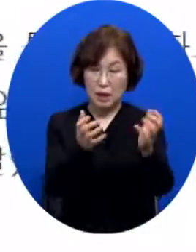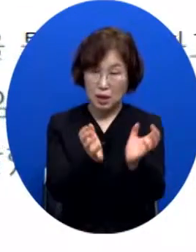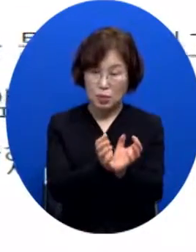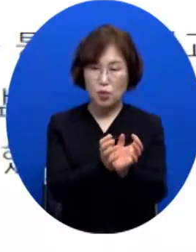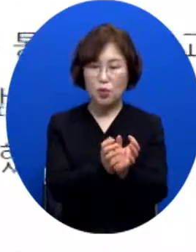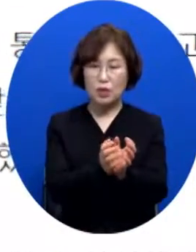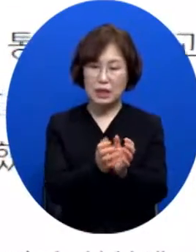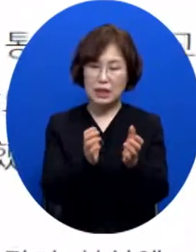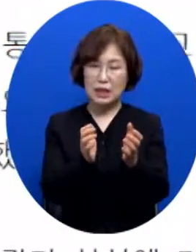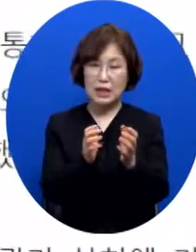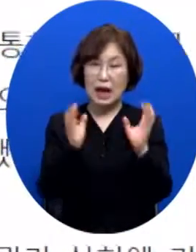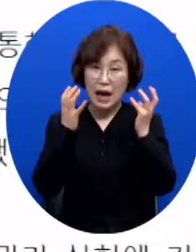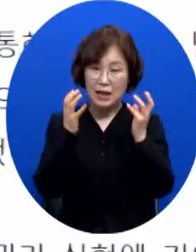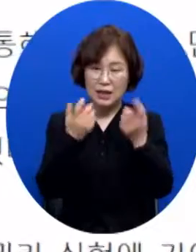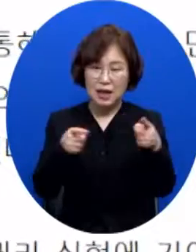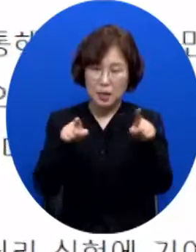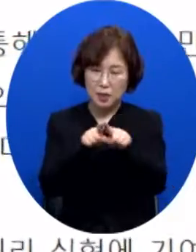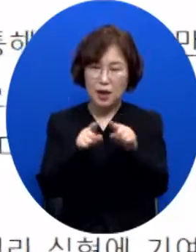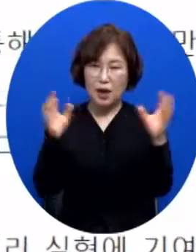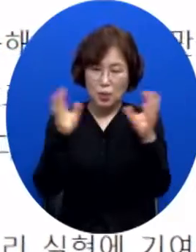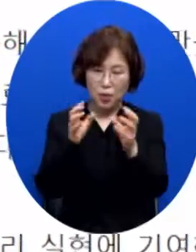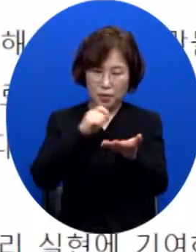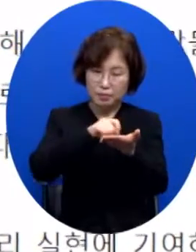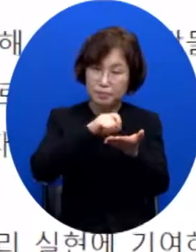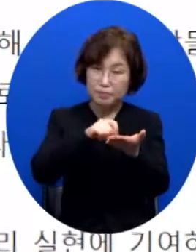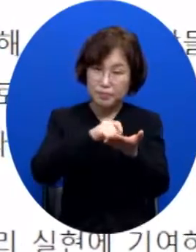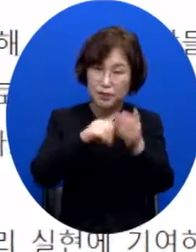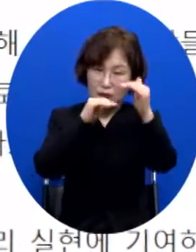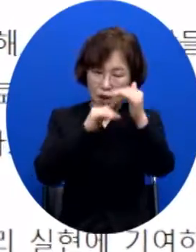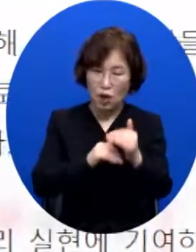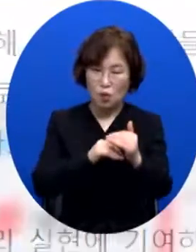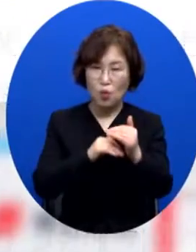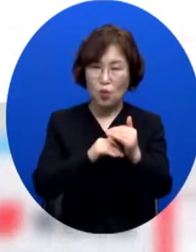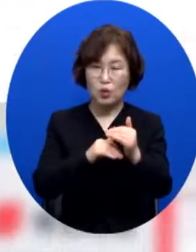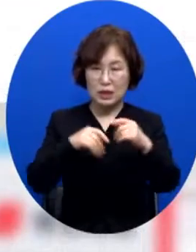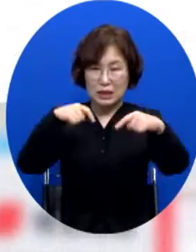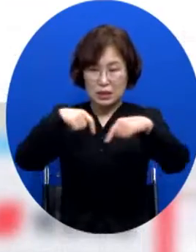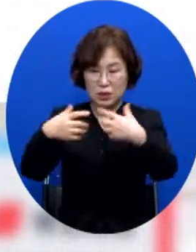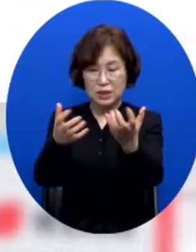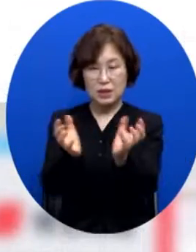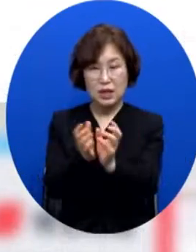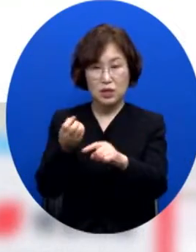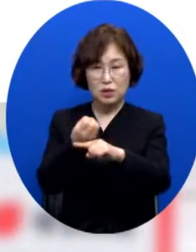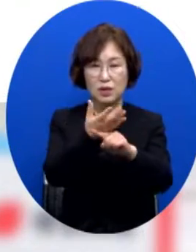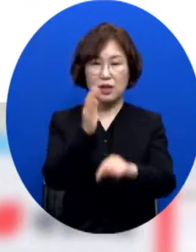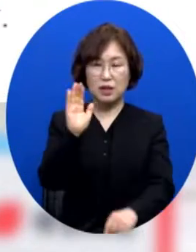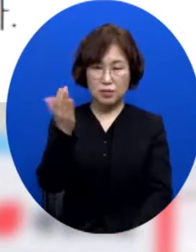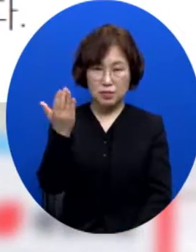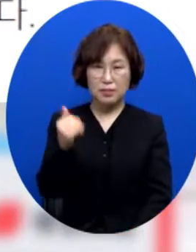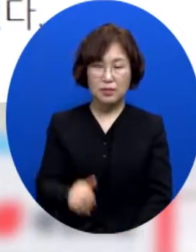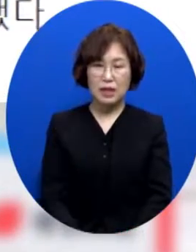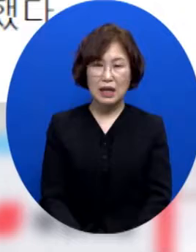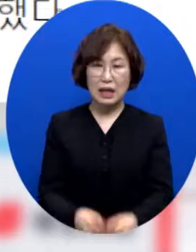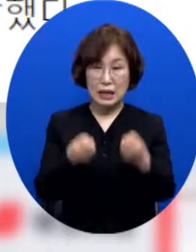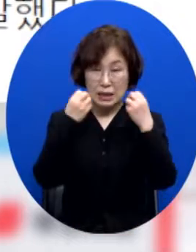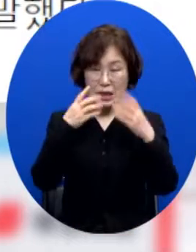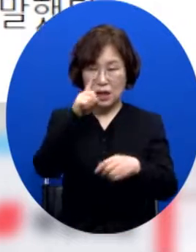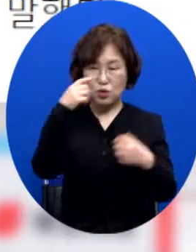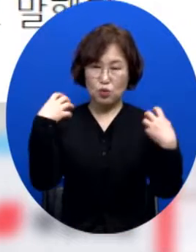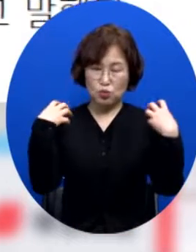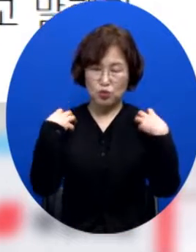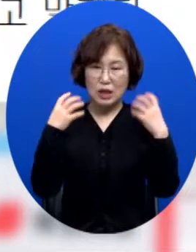친구들과 의견을 모아 만든 정책 제안 문을 정당의 전달하게 돼 기쁘다 며 새로 출범하는 정부가